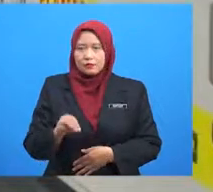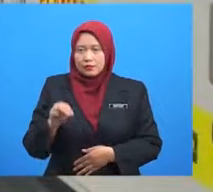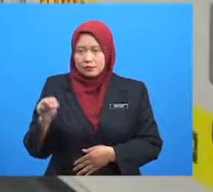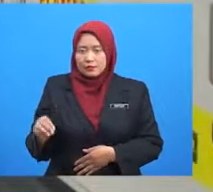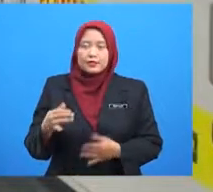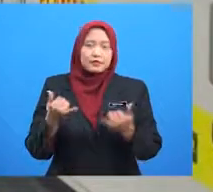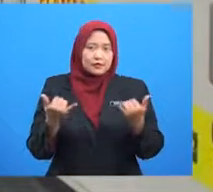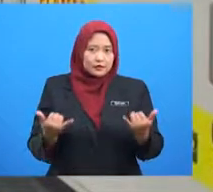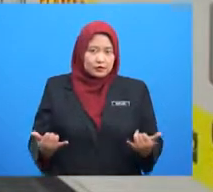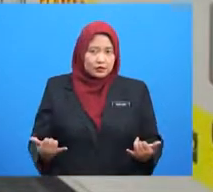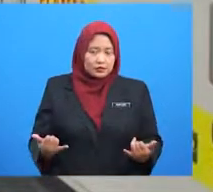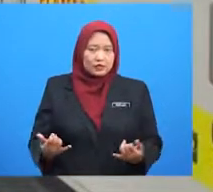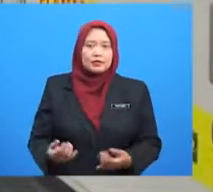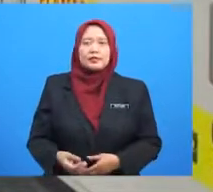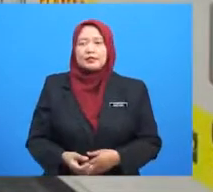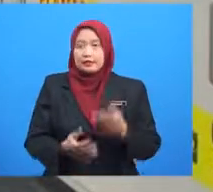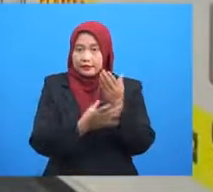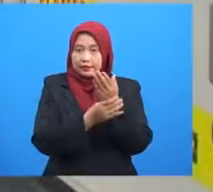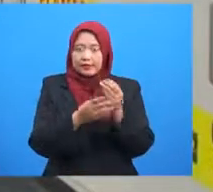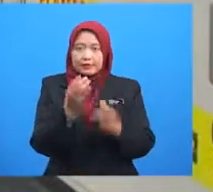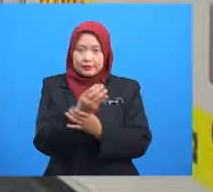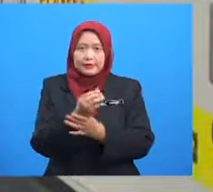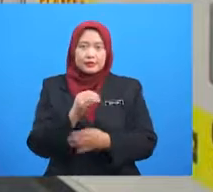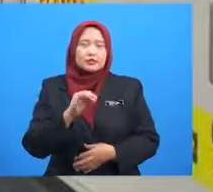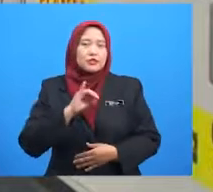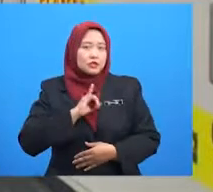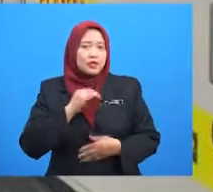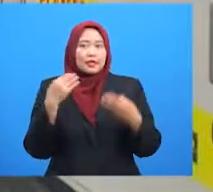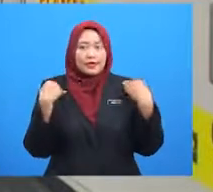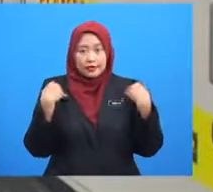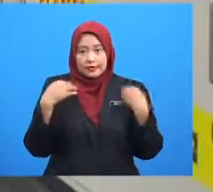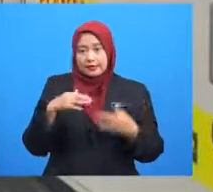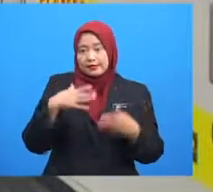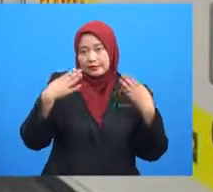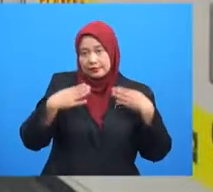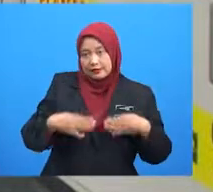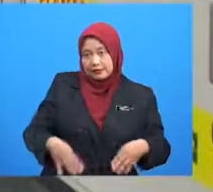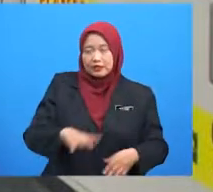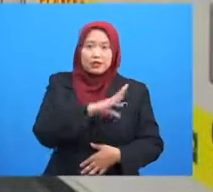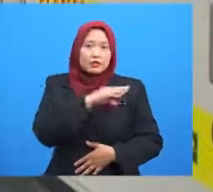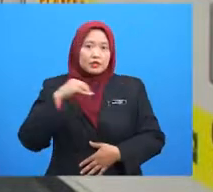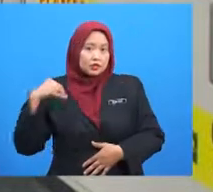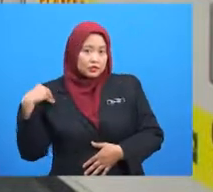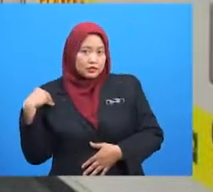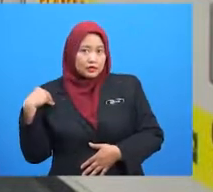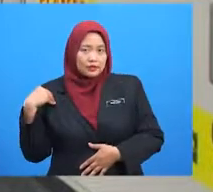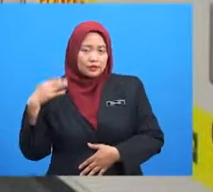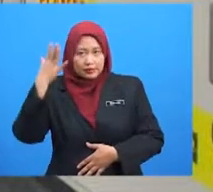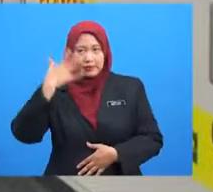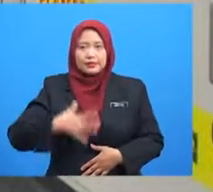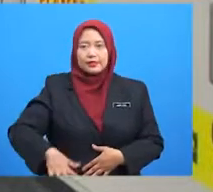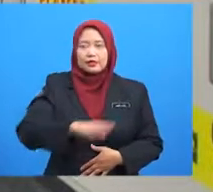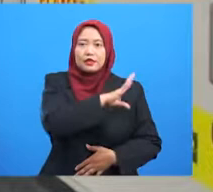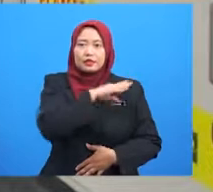Murid-murid, sekarang di tangan cikgu ada sehelai kain dan sehelai tisu. Seperti yang murid-murid